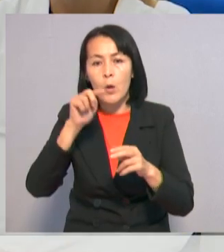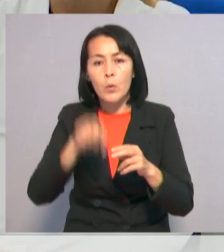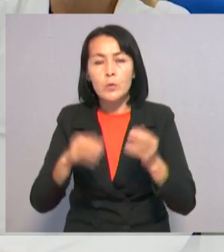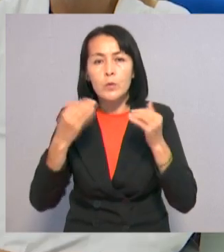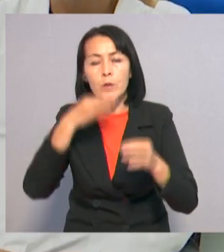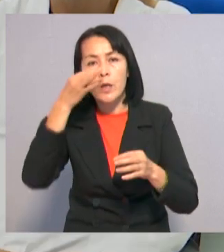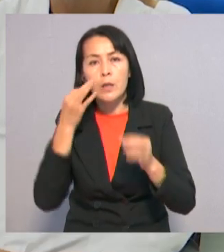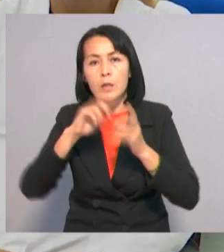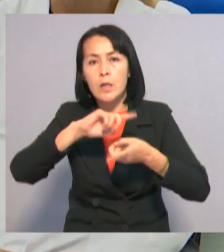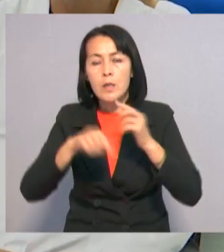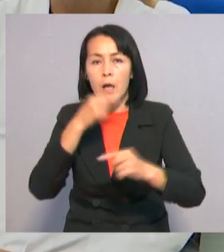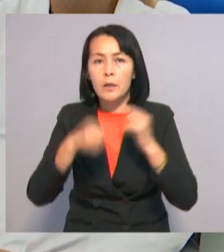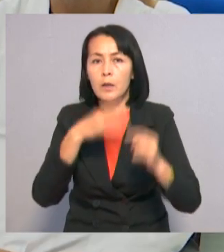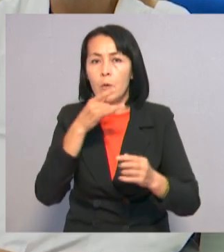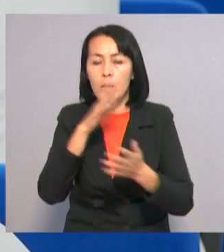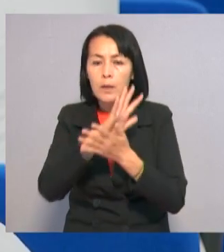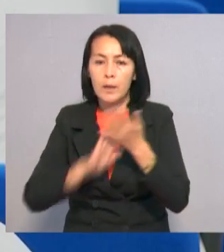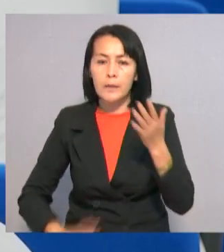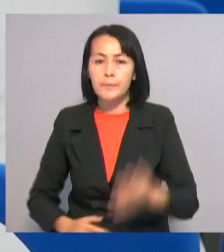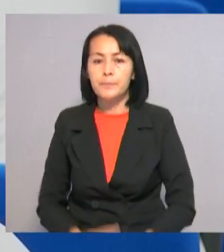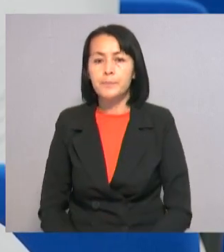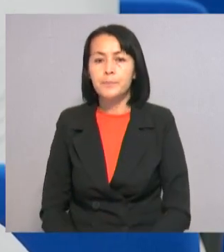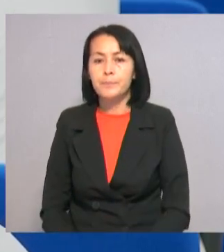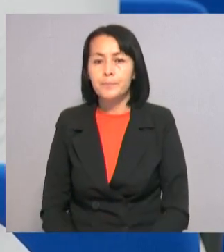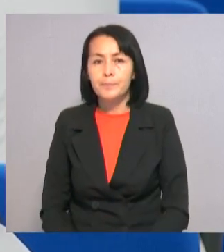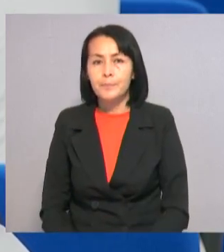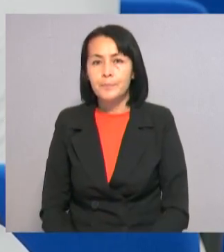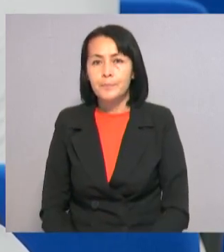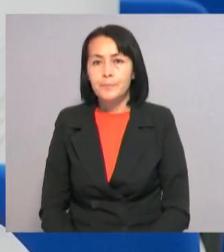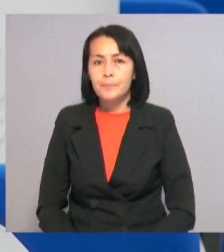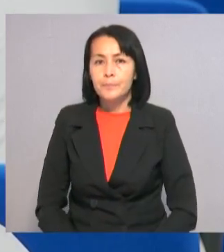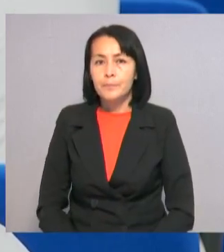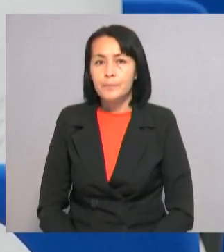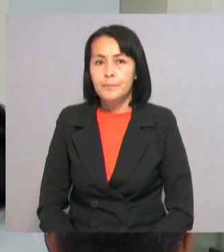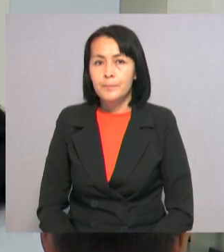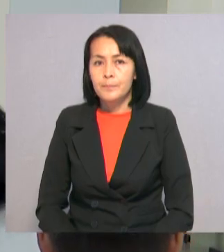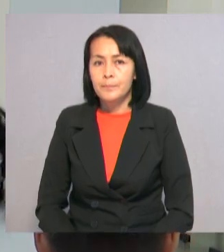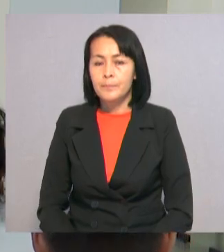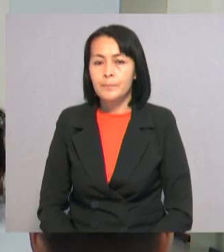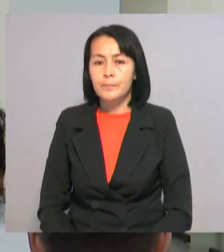осындай тәжірибе алмасулар алдағы уақытта да жалғасын табады. Перизат Биназарқызы, Әли Мәлік, Мәди Жаппарханов, жаңалықтар.